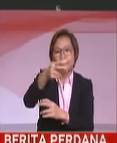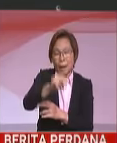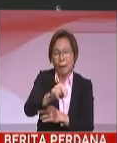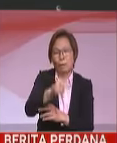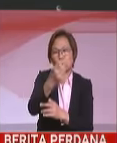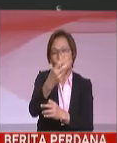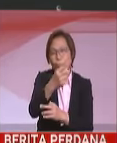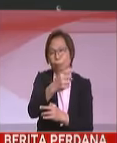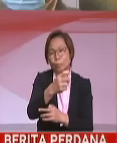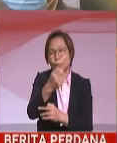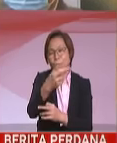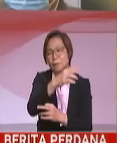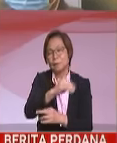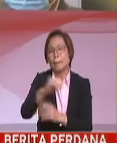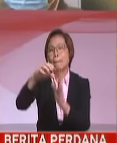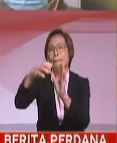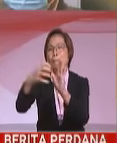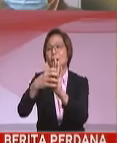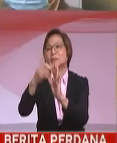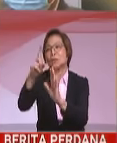kerusi.